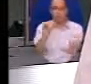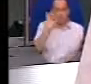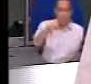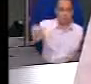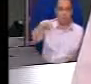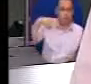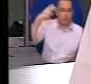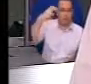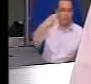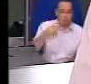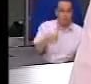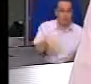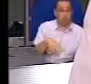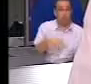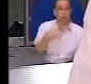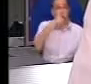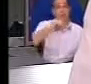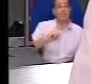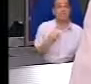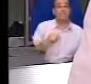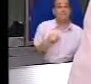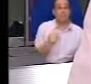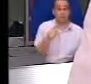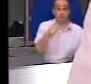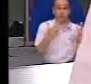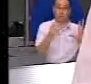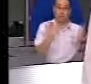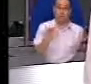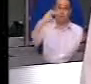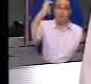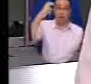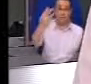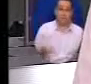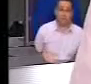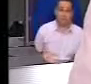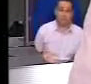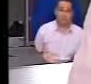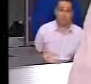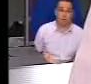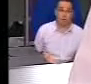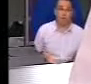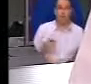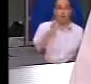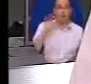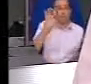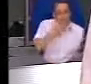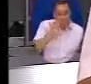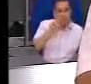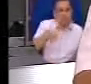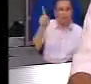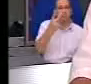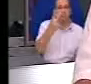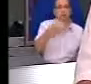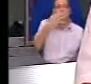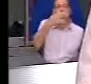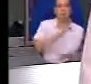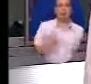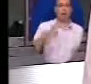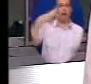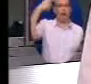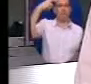ערבים ועדיין... ו-70%? כן, צפת זה 70%. עדיין יש רק 2 מרצים ערבים שם, אבל לא לשם אנחנו